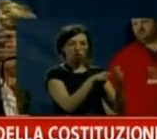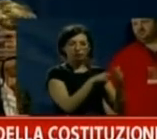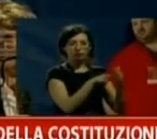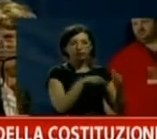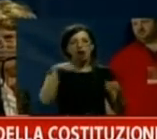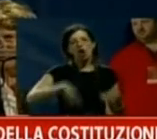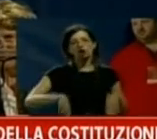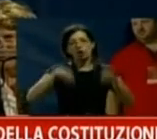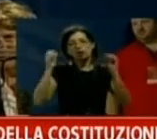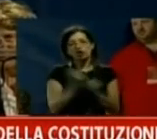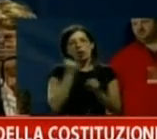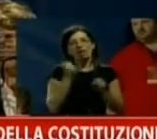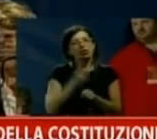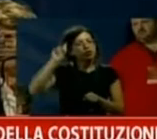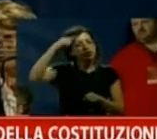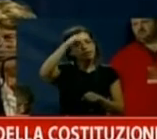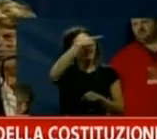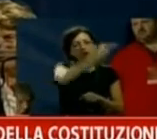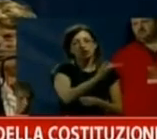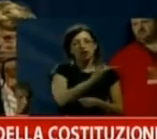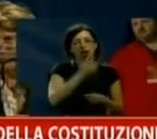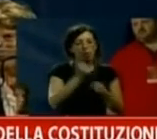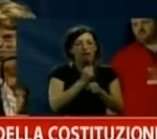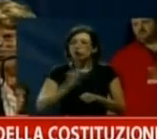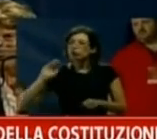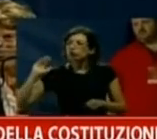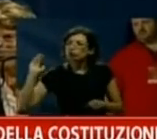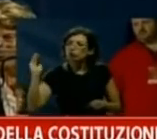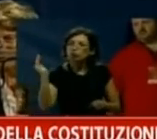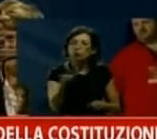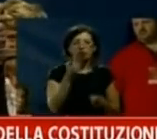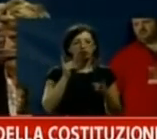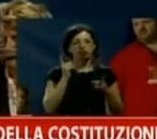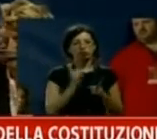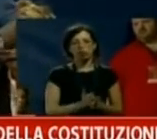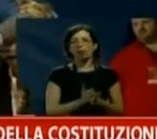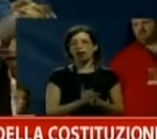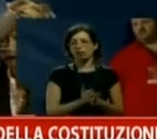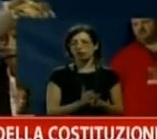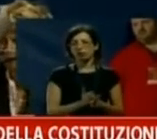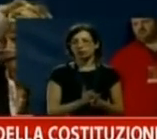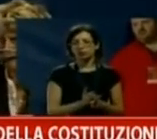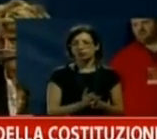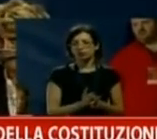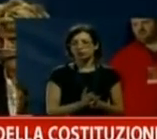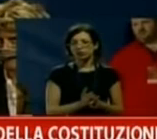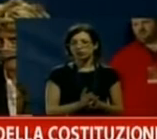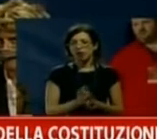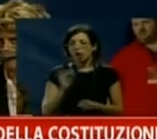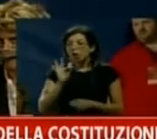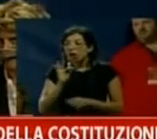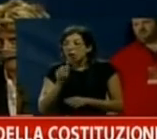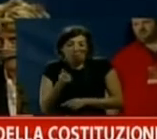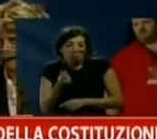Comincia un lavoro difficile ed è un lavoro di tutti, un lavoro che non può essere affidato soltanto a poche